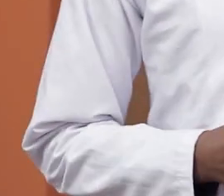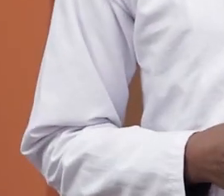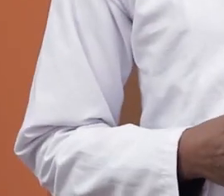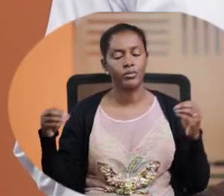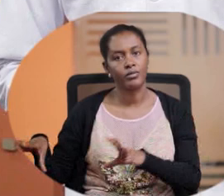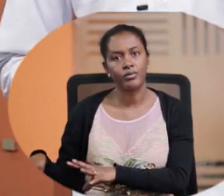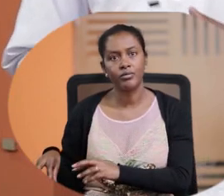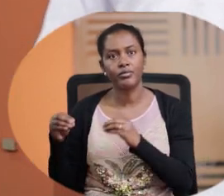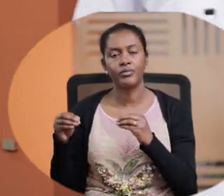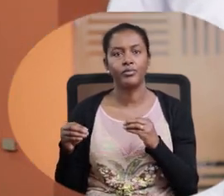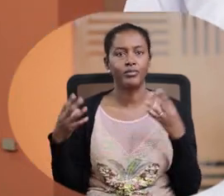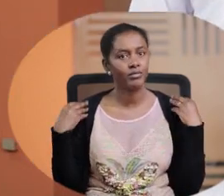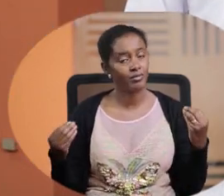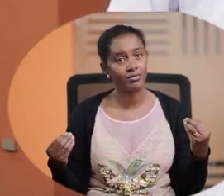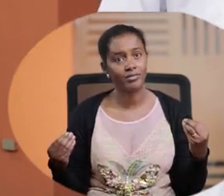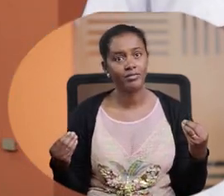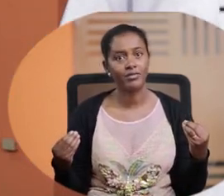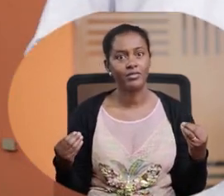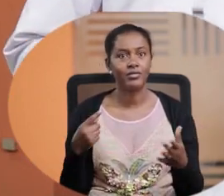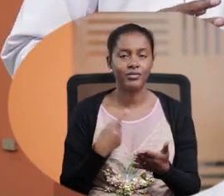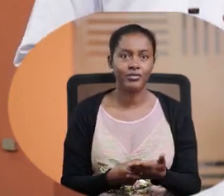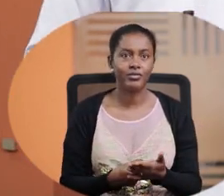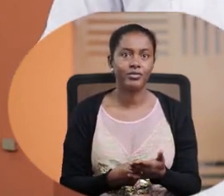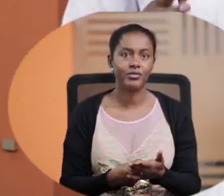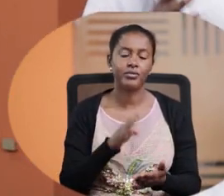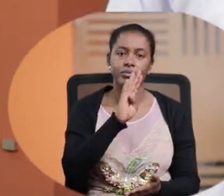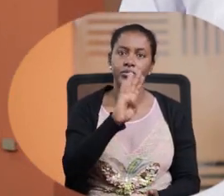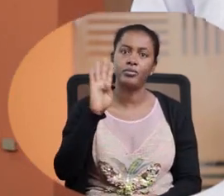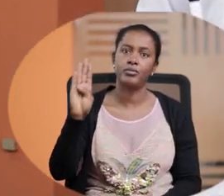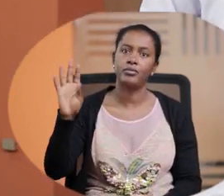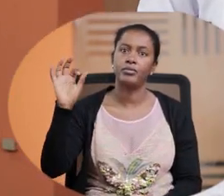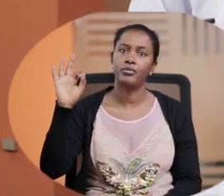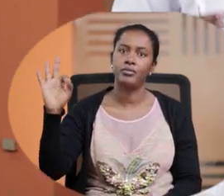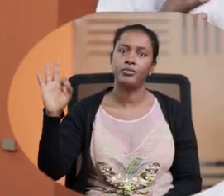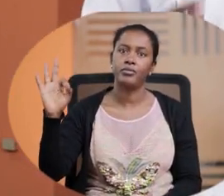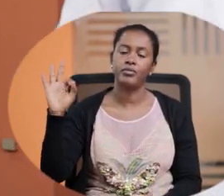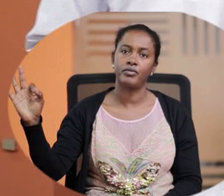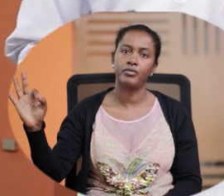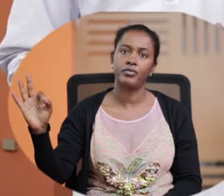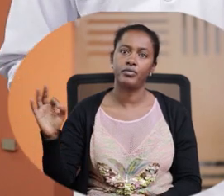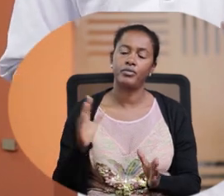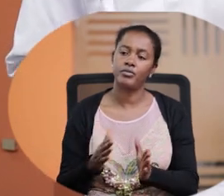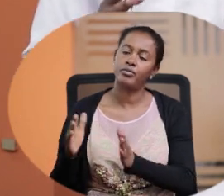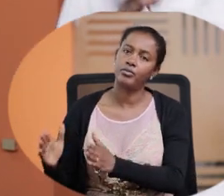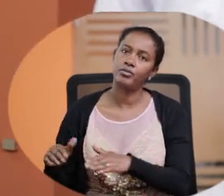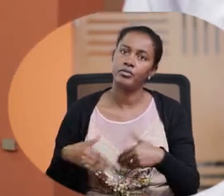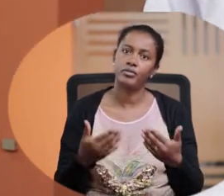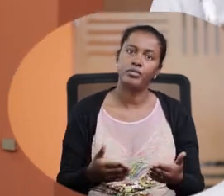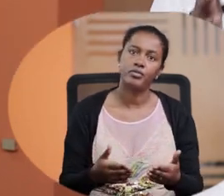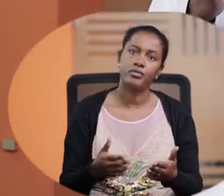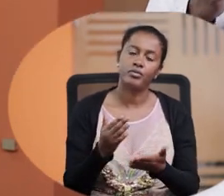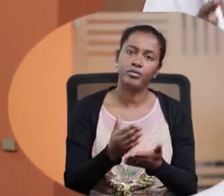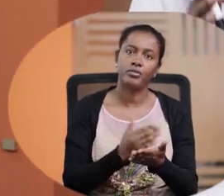akkam jirtu barattoota nagaa keessanii kun biiroo barnoota bulchiinsa magaalaa Finfinneetiin qophaa'ee kan isin dhiyaatu barnoota